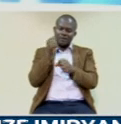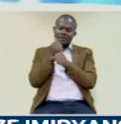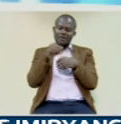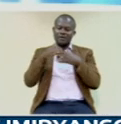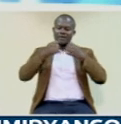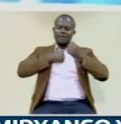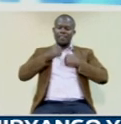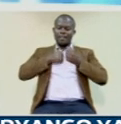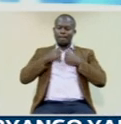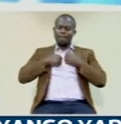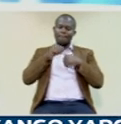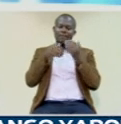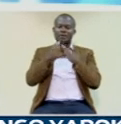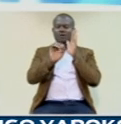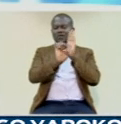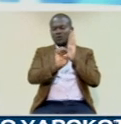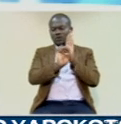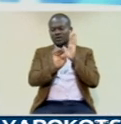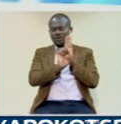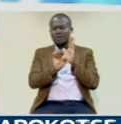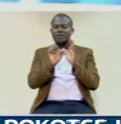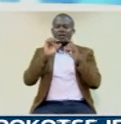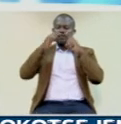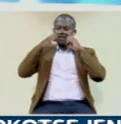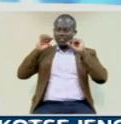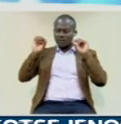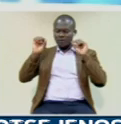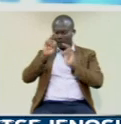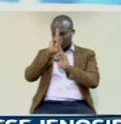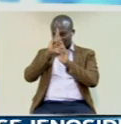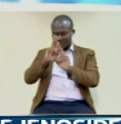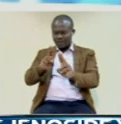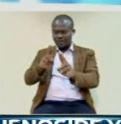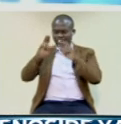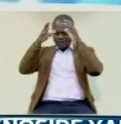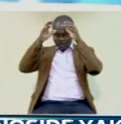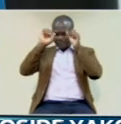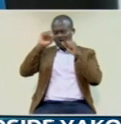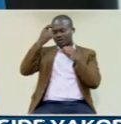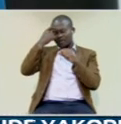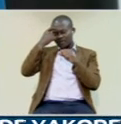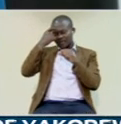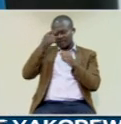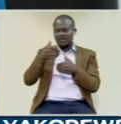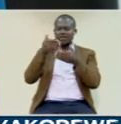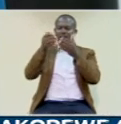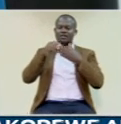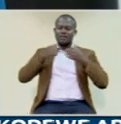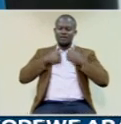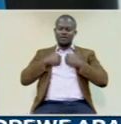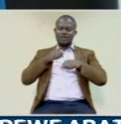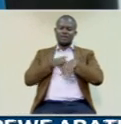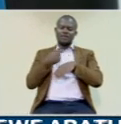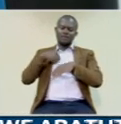mu Rwanda. Urugero natanga ni nk'ijambo nyakubahwa Perezida wa Repubulika yagejeje ku Banyarwanda